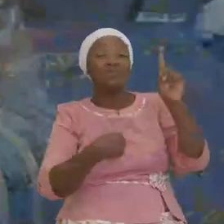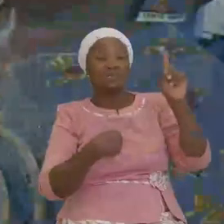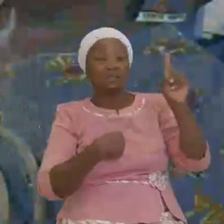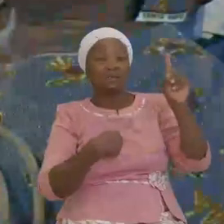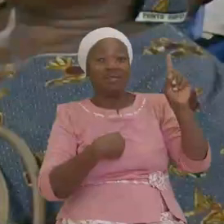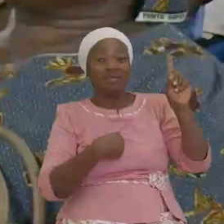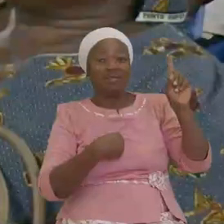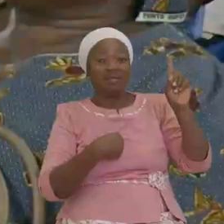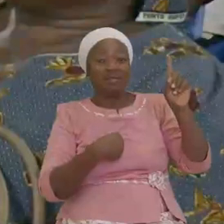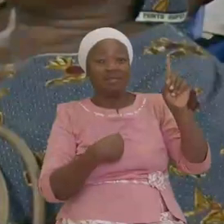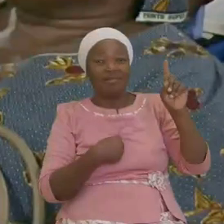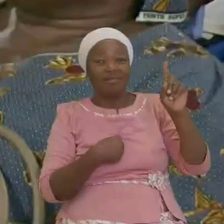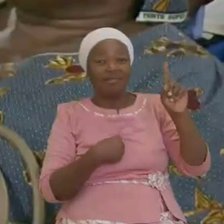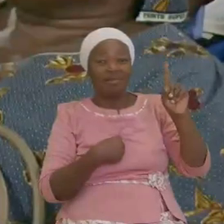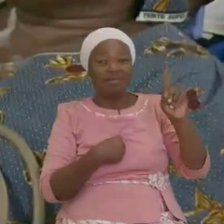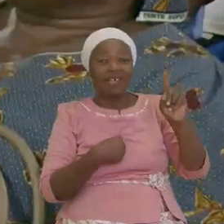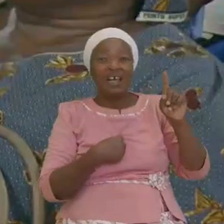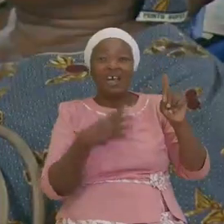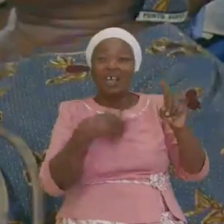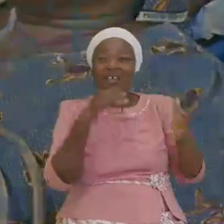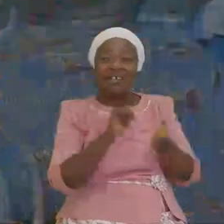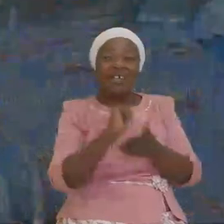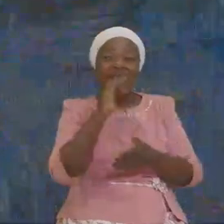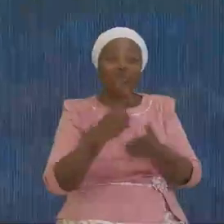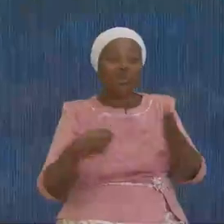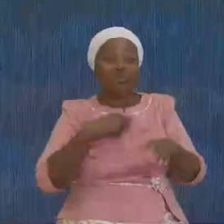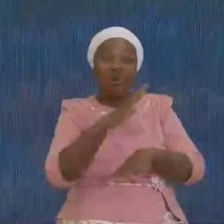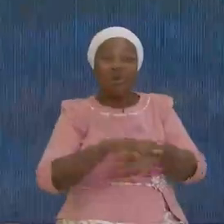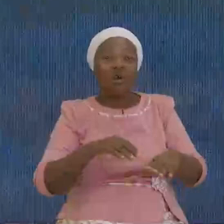Fais un accord avec moi.